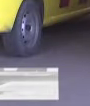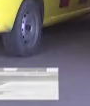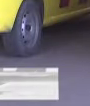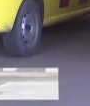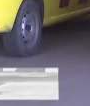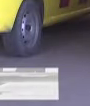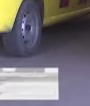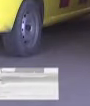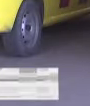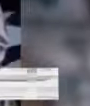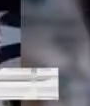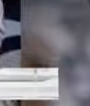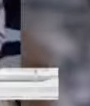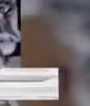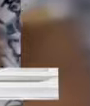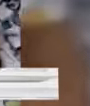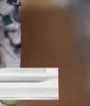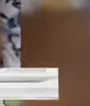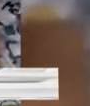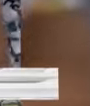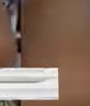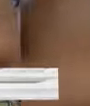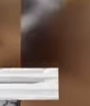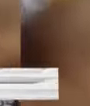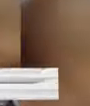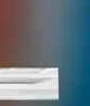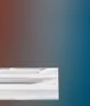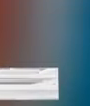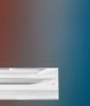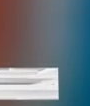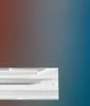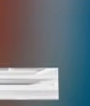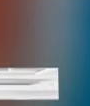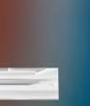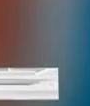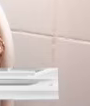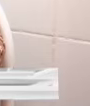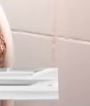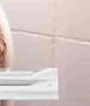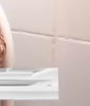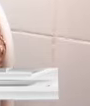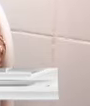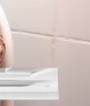Қызылордада жеке емханалардың біріне массаж жасатуға барған бүлдіршін ауруханадан бірақ шықты.